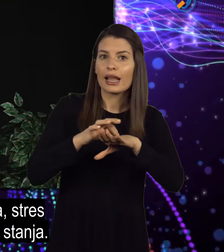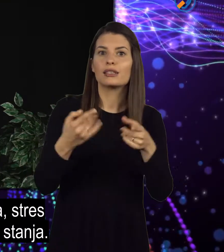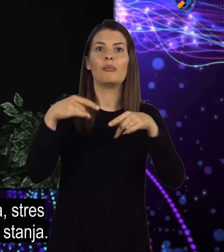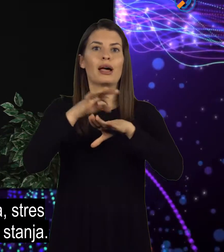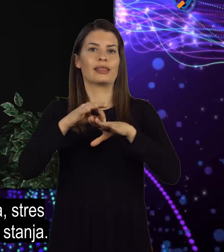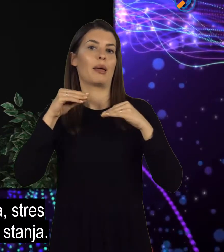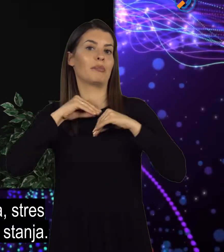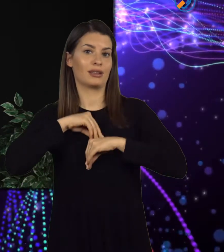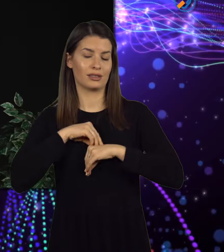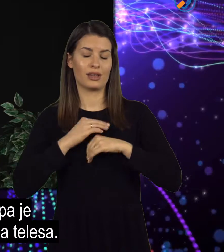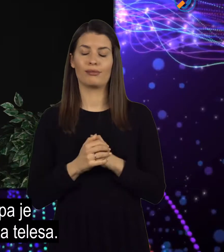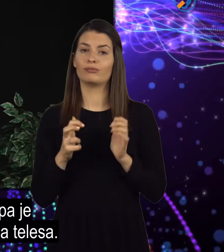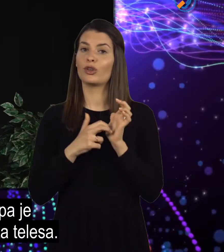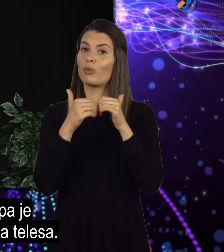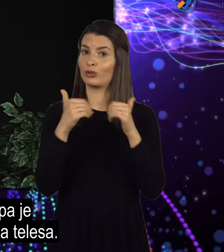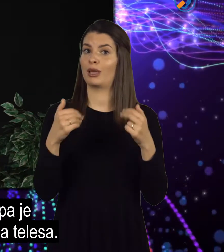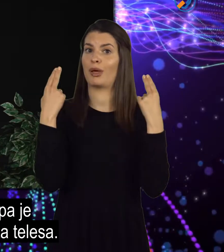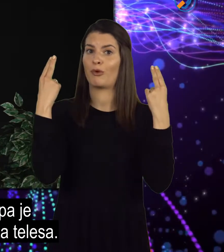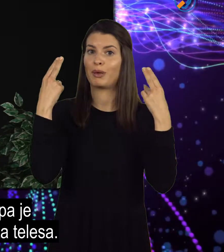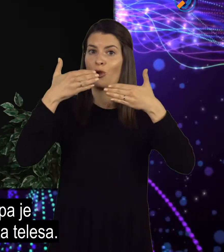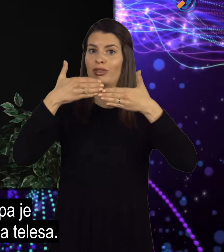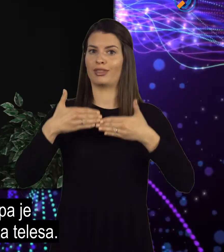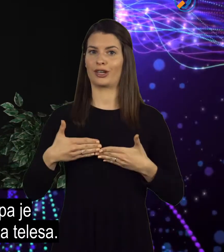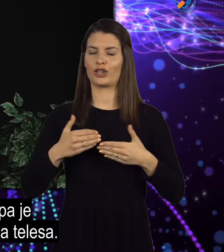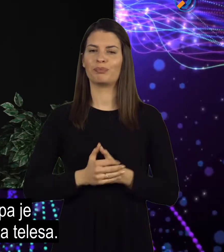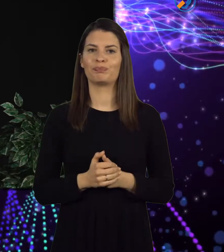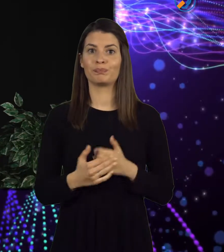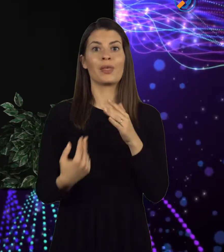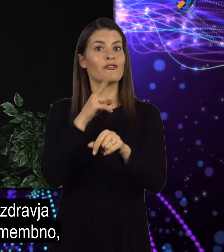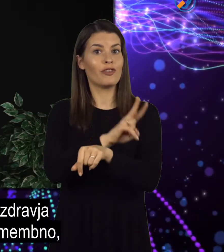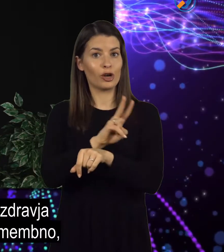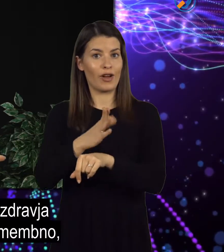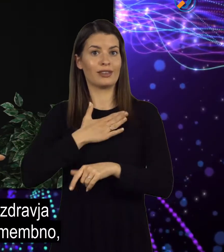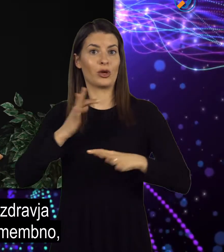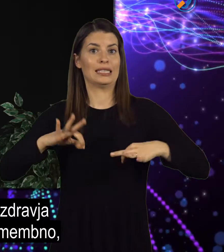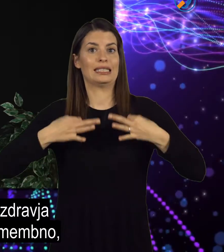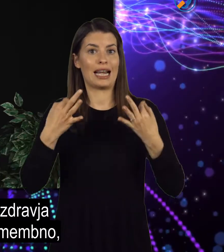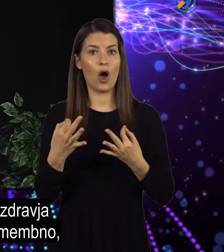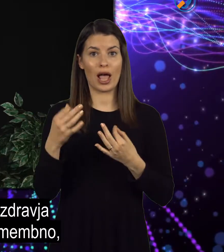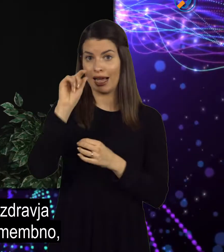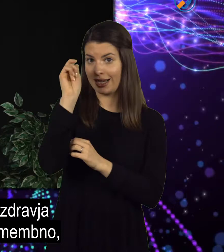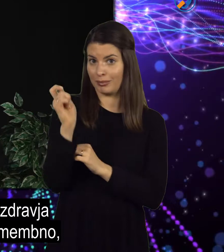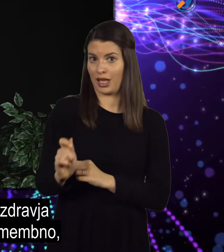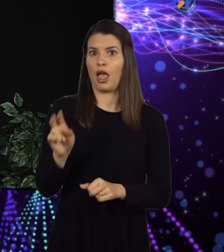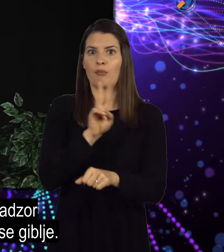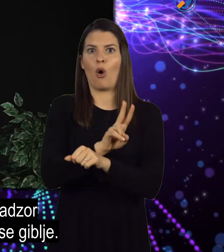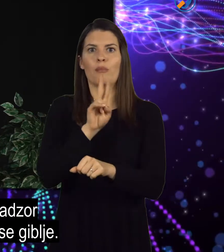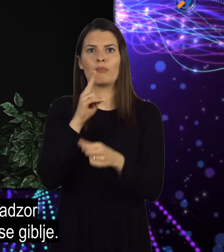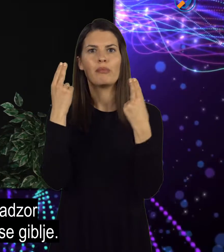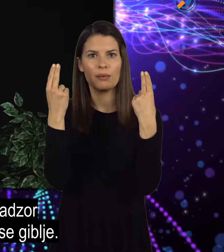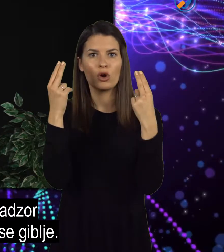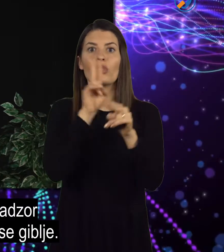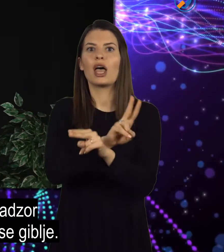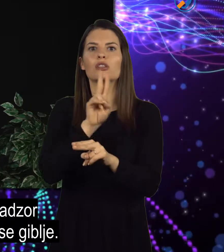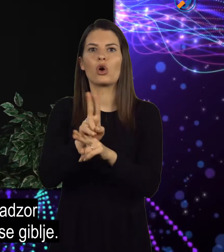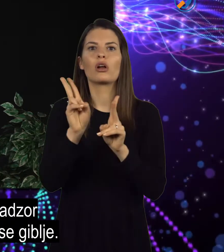in depresivna stanja. Predvsem pa je pomembna drža telesa. Za varovanje zdravja hrbtenice je pomembno, da imamo nadzor